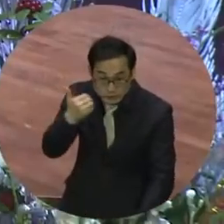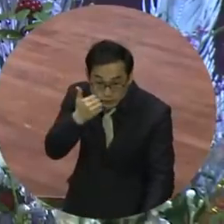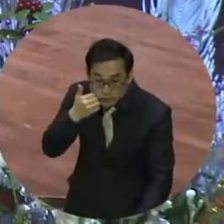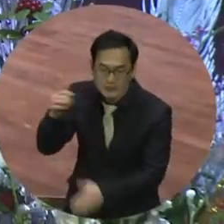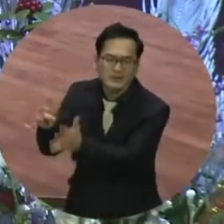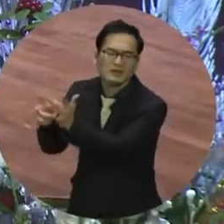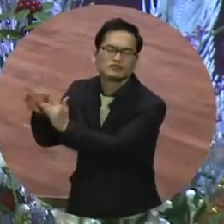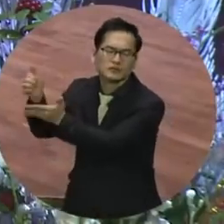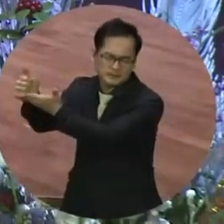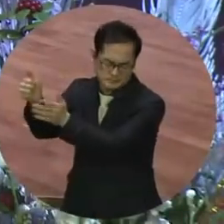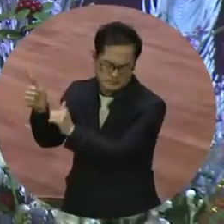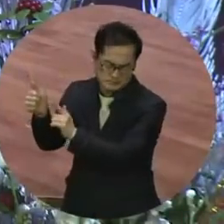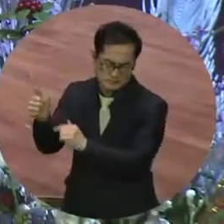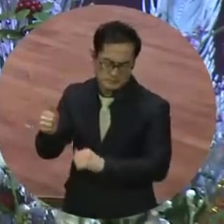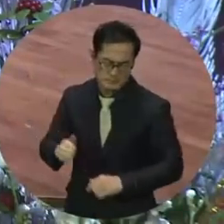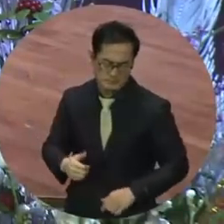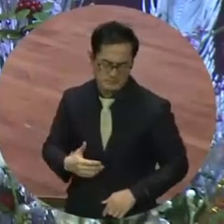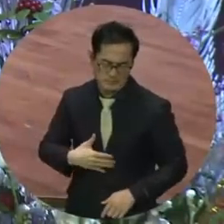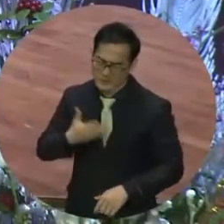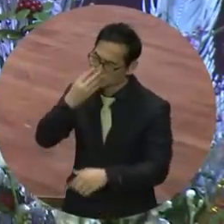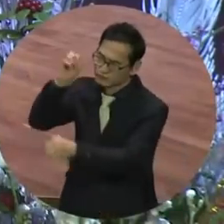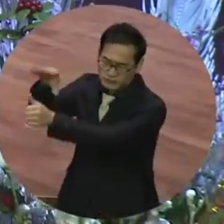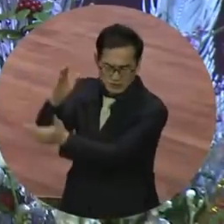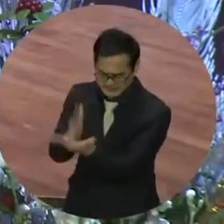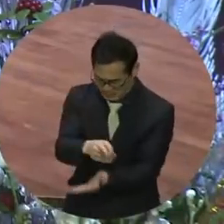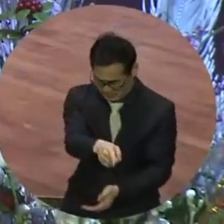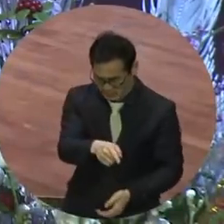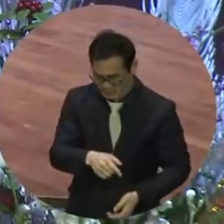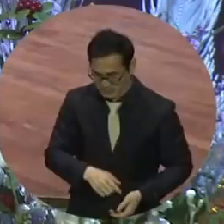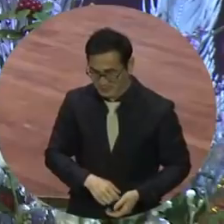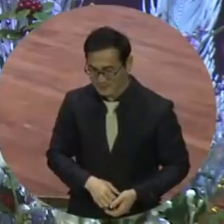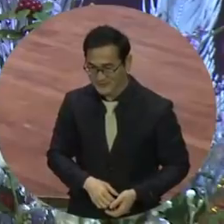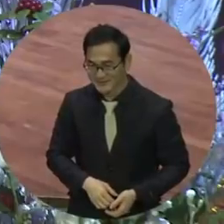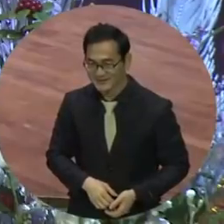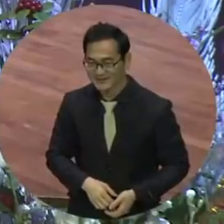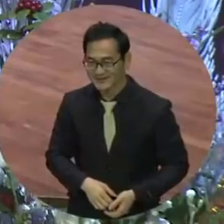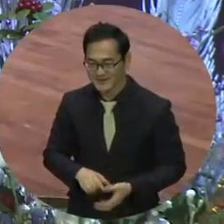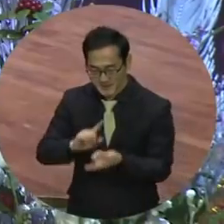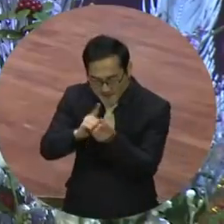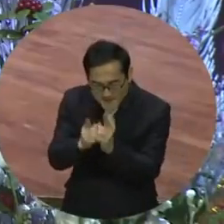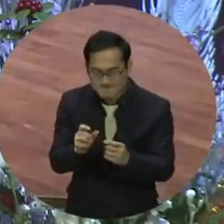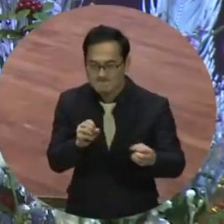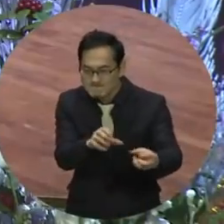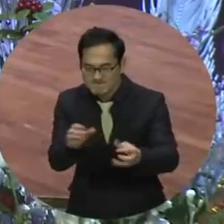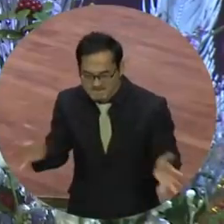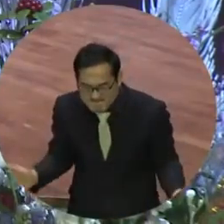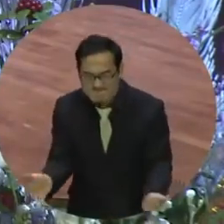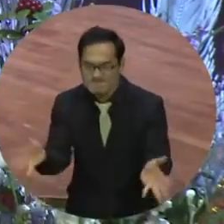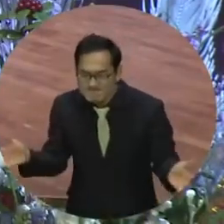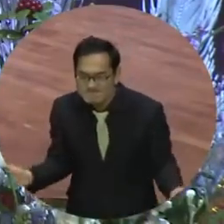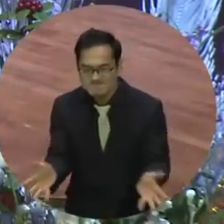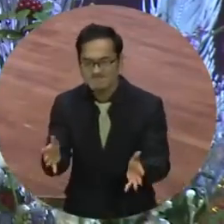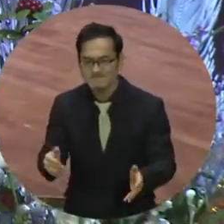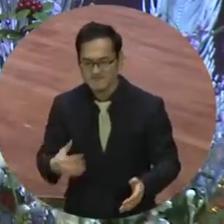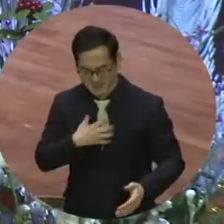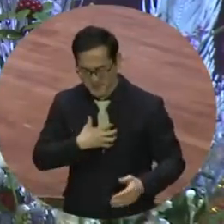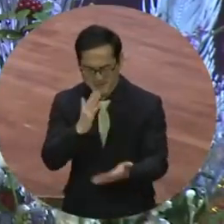마. 예수님 주인이야. 아멘. 그렇게 서로요 그렇게 하면서 자꾸 고쳐가야